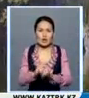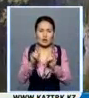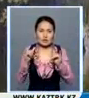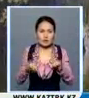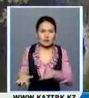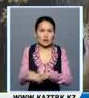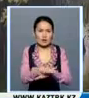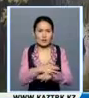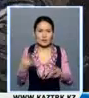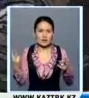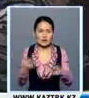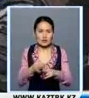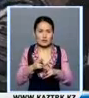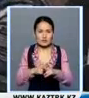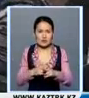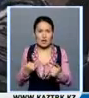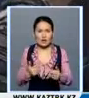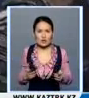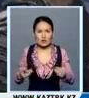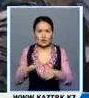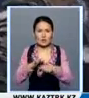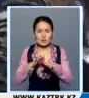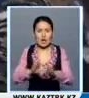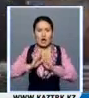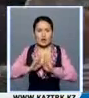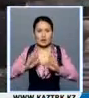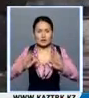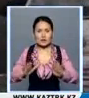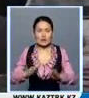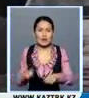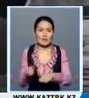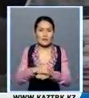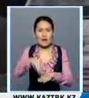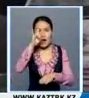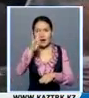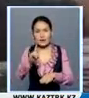көпшіліктің қызығушылығын арттырады деген үмітпен ұйымдастырылуда. Көрмеге келгендер